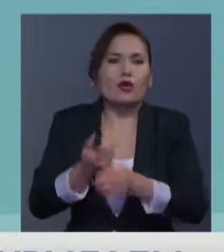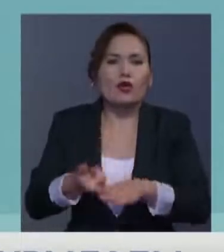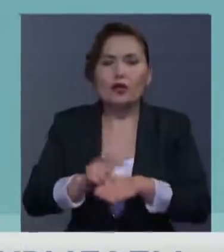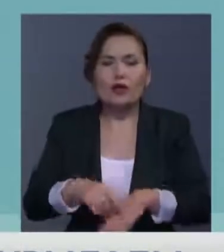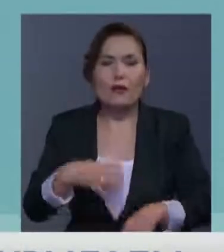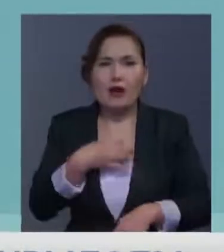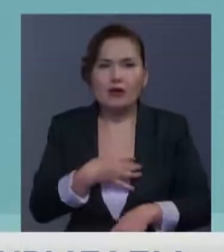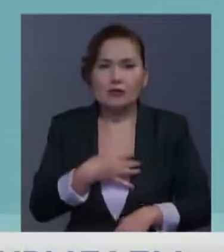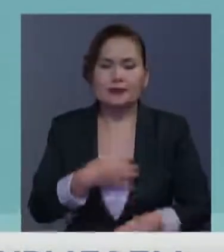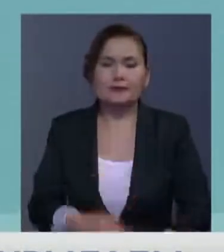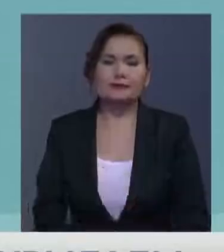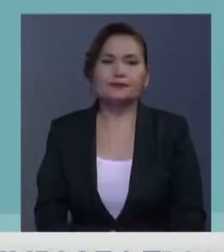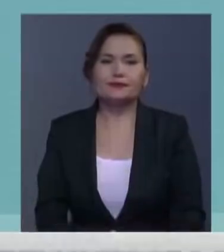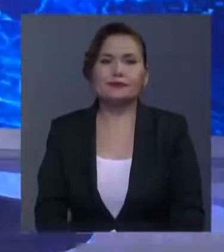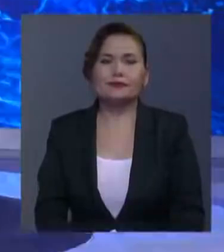тұр.